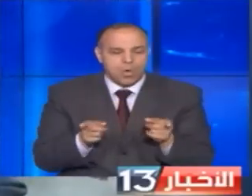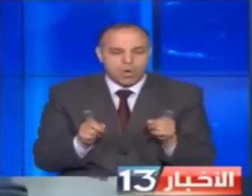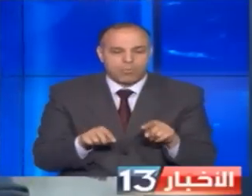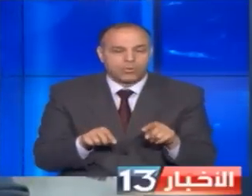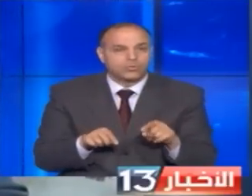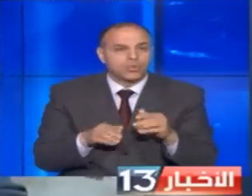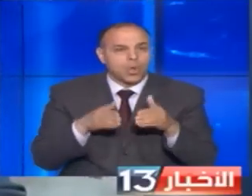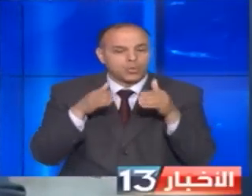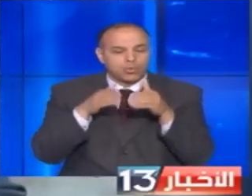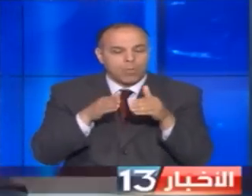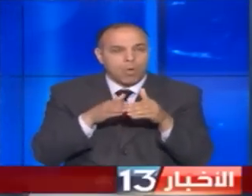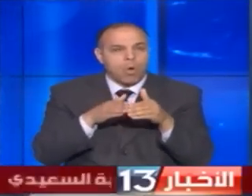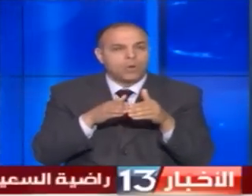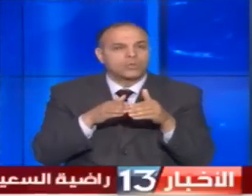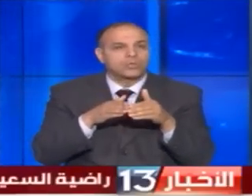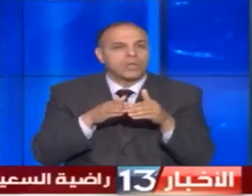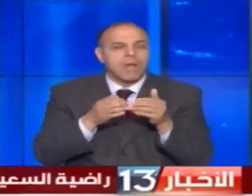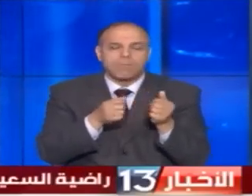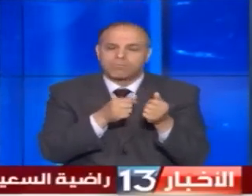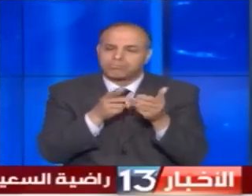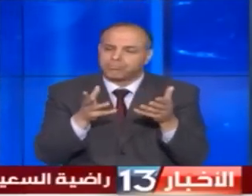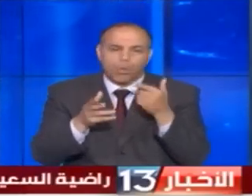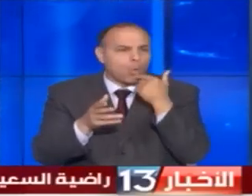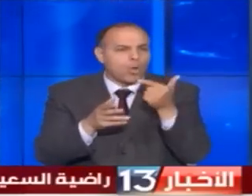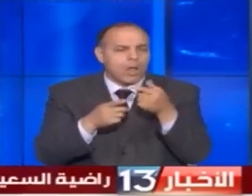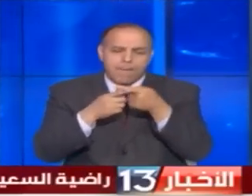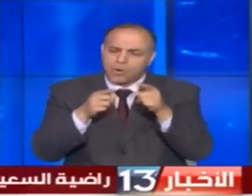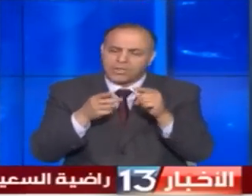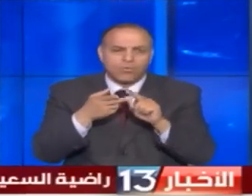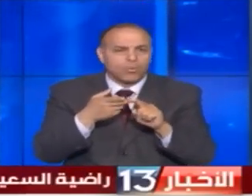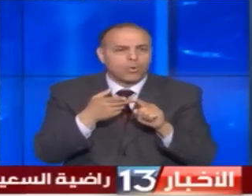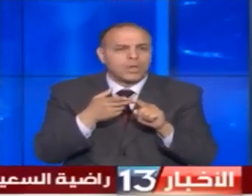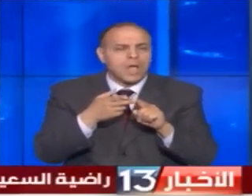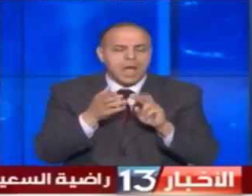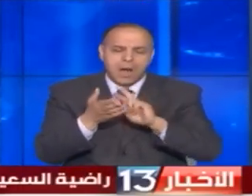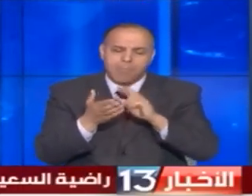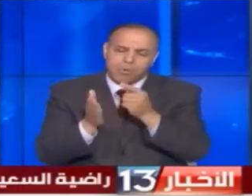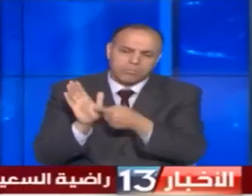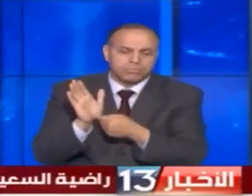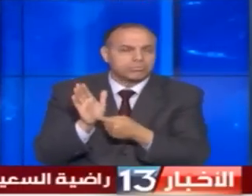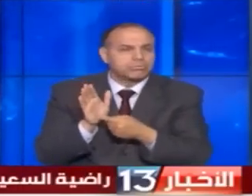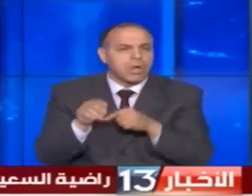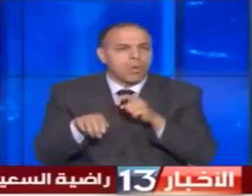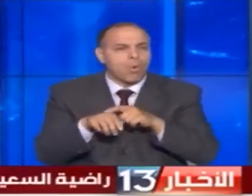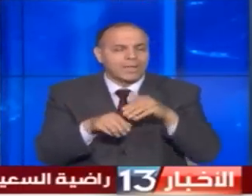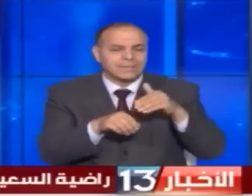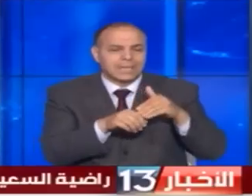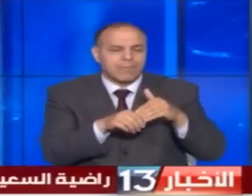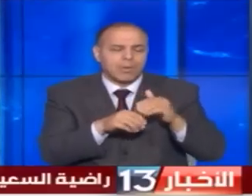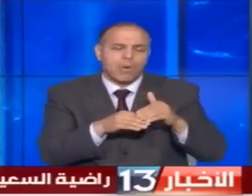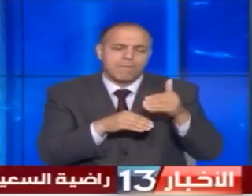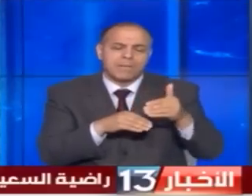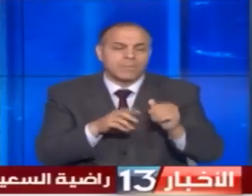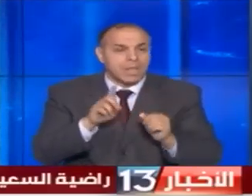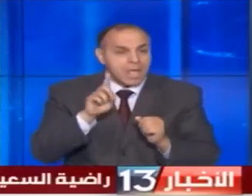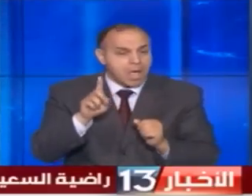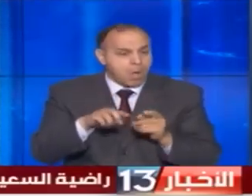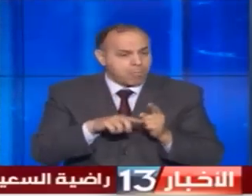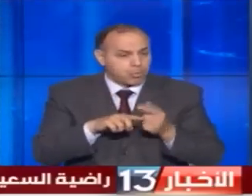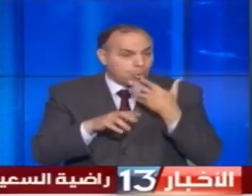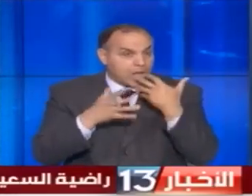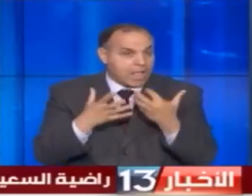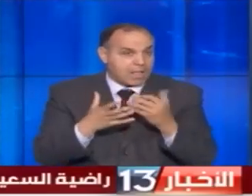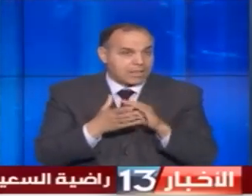مطالب بيرس تاتي التعدديه والقيم بمختلف التقارير اللازمه سواء خلال الفتره الانتخابيه او خارجها وكذلك ان